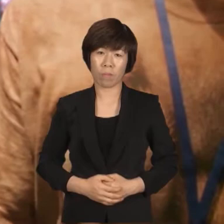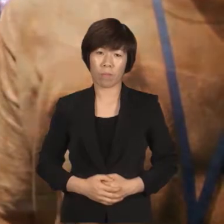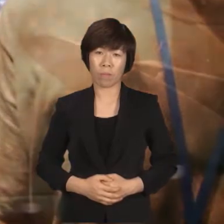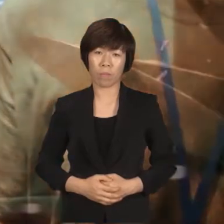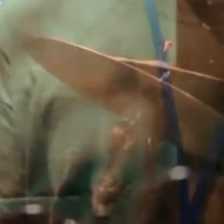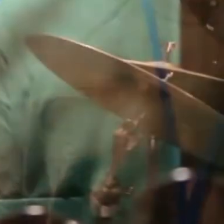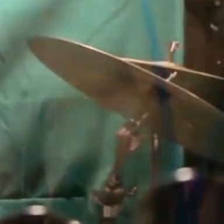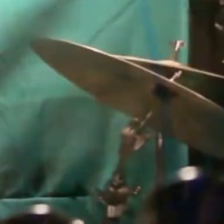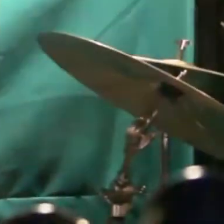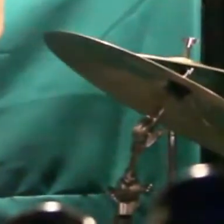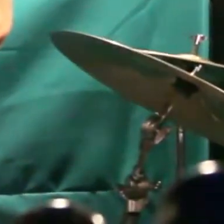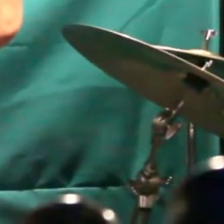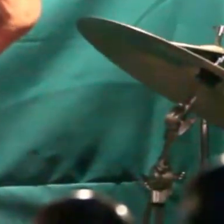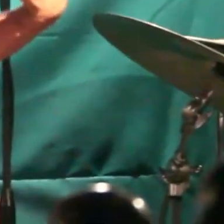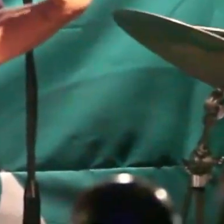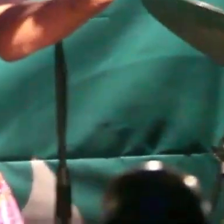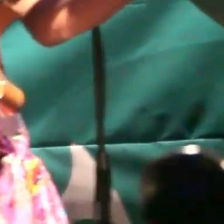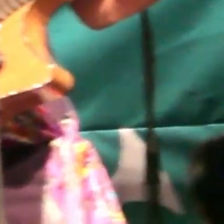양정이었습니다.